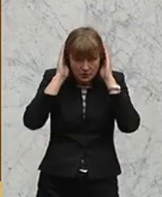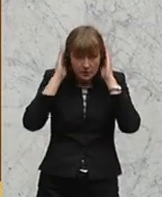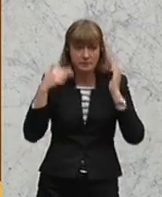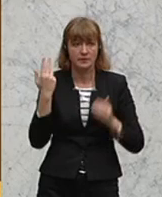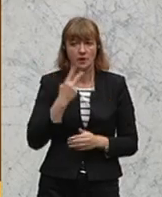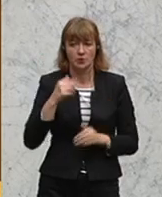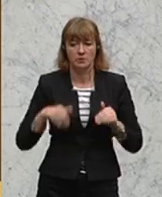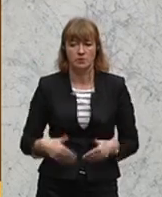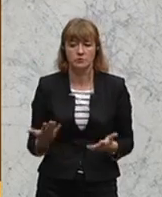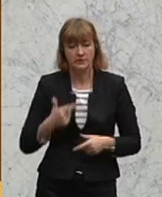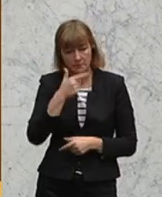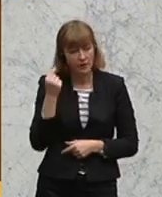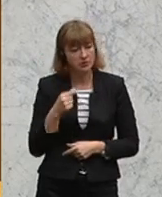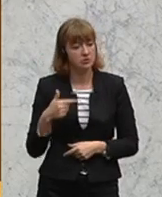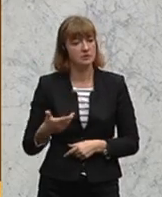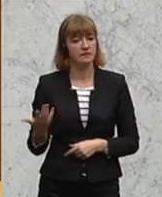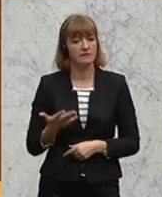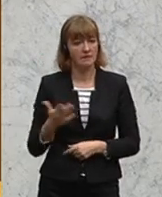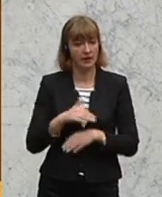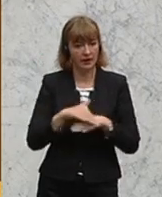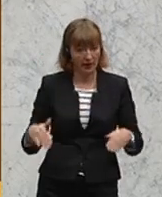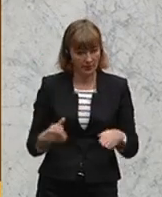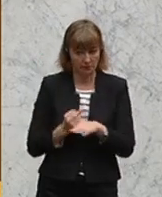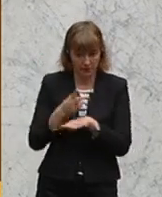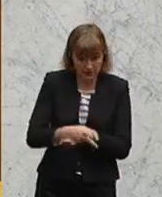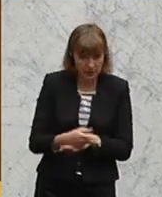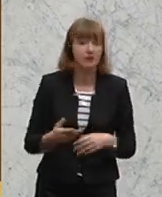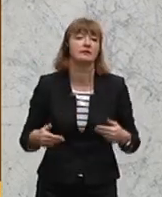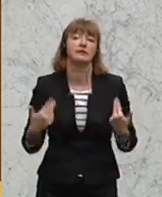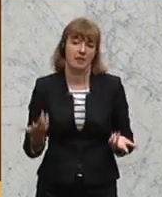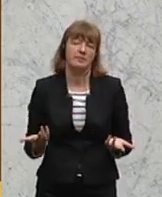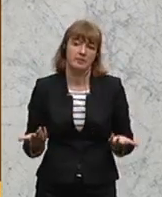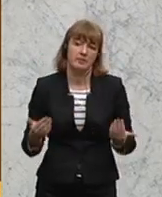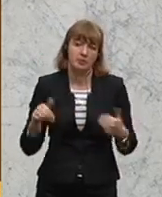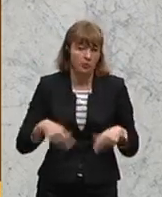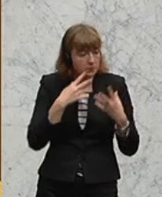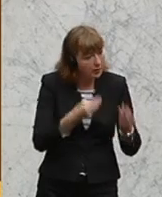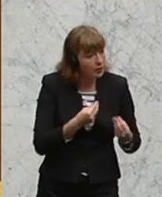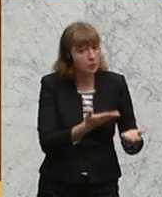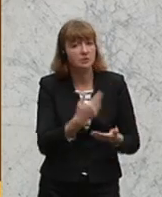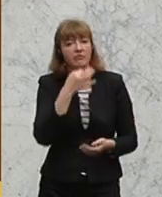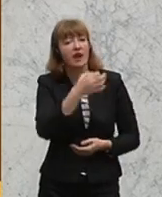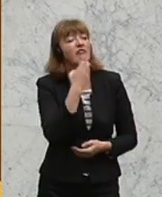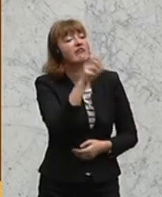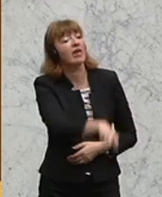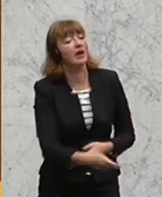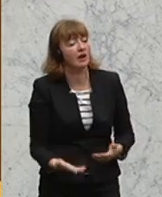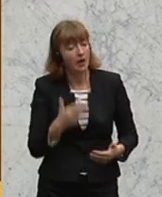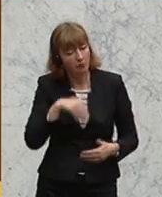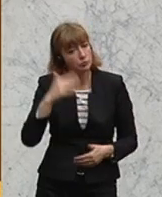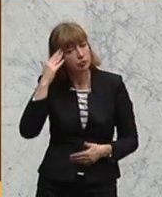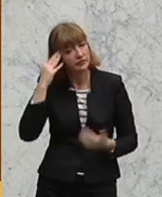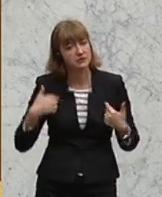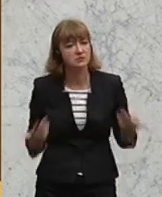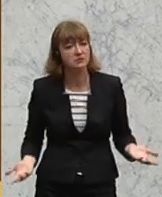natürlich Menschen, die diese Grenze passieren wollen, auch begrüßen und sagen, wer bist du? Ich will das wissen, ich